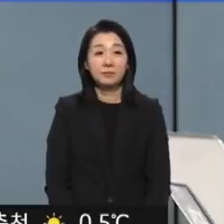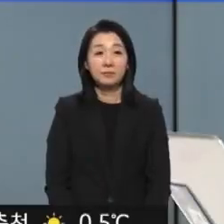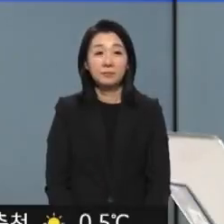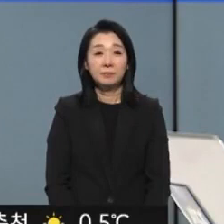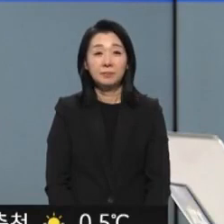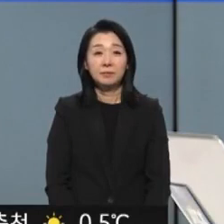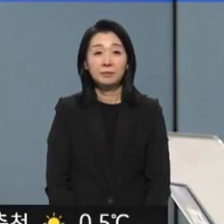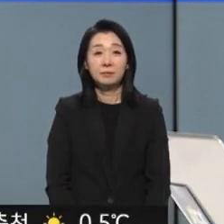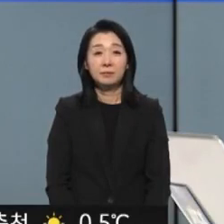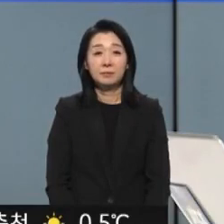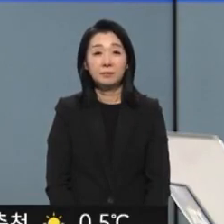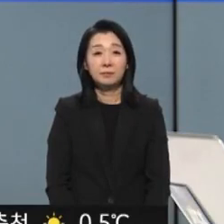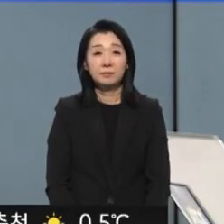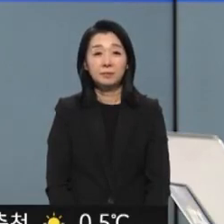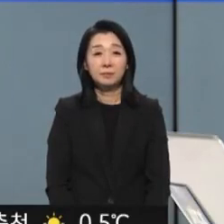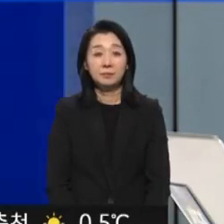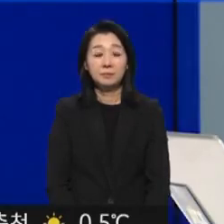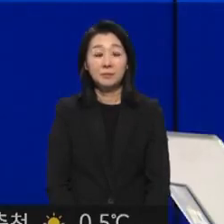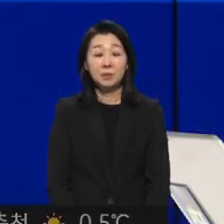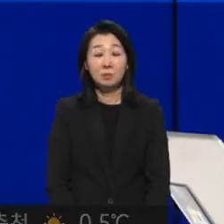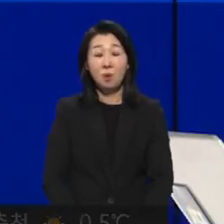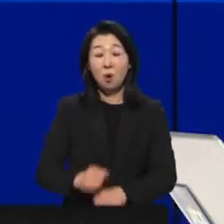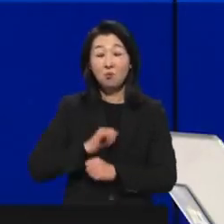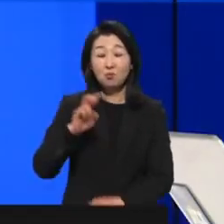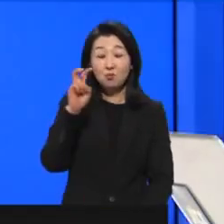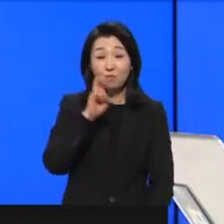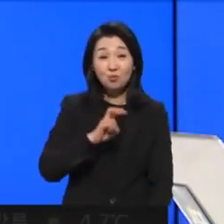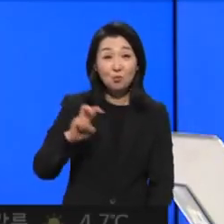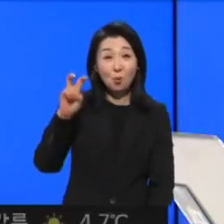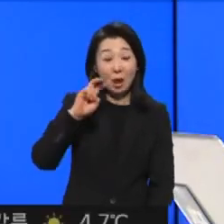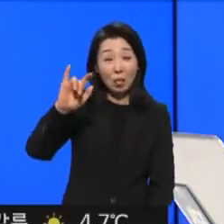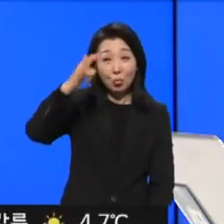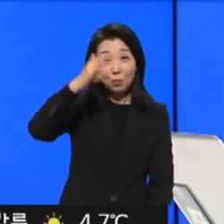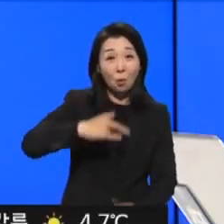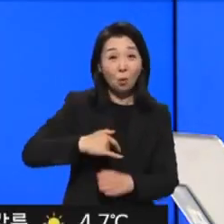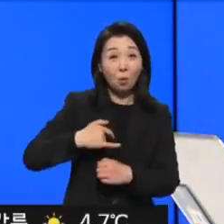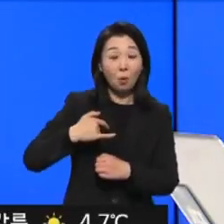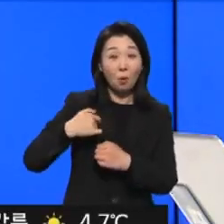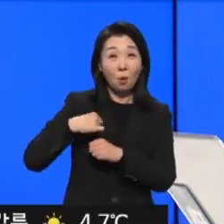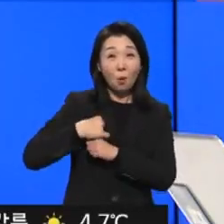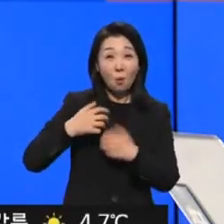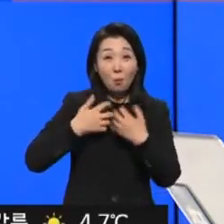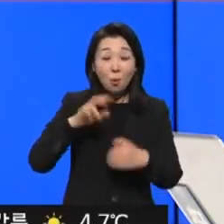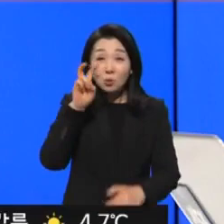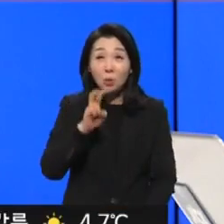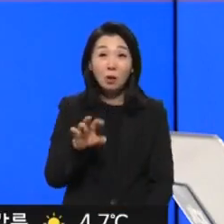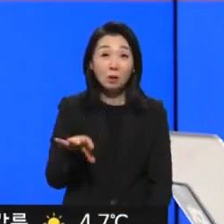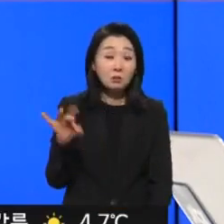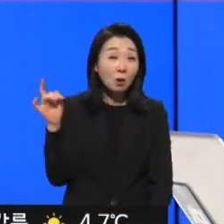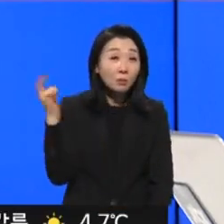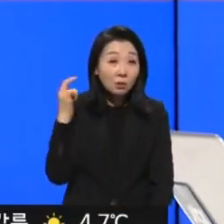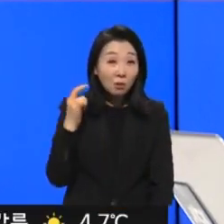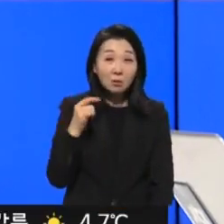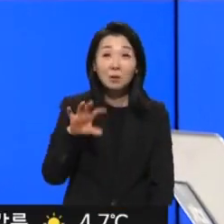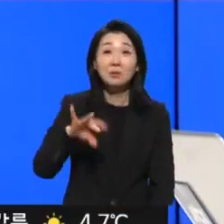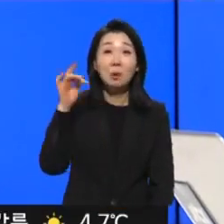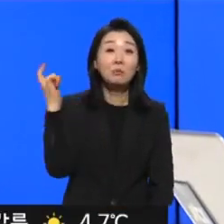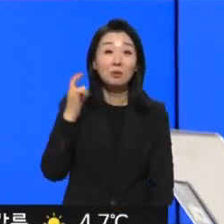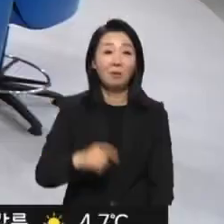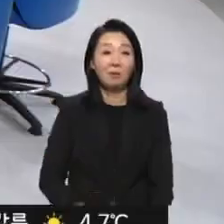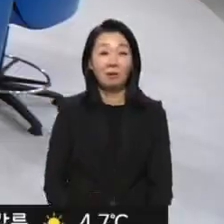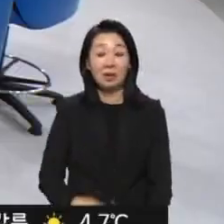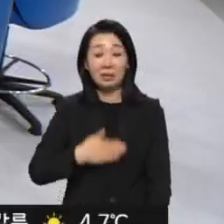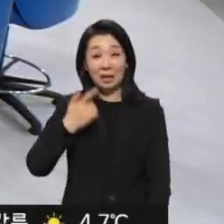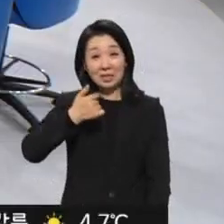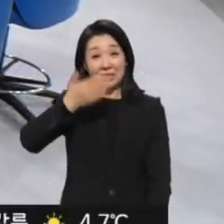네. 자, 아까 뭐 군가, 드론봇이라는 또 군가도 있네요. 전 처음 들어봤는데, 그렇죠? 들어봤어요? 저도 처음 들어봤어요. 처음 들어봤죠. 네.